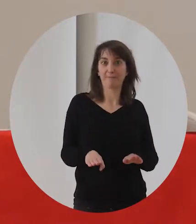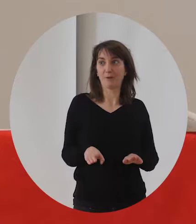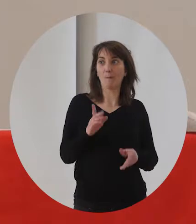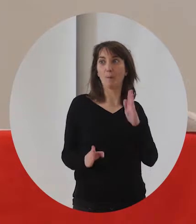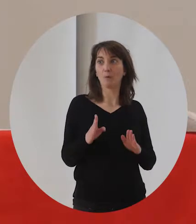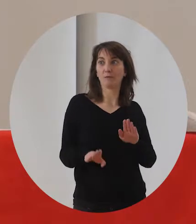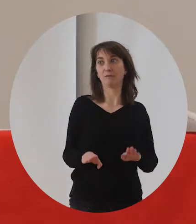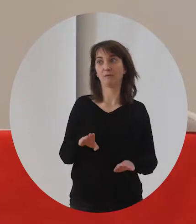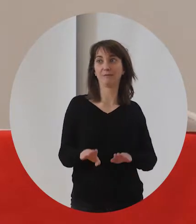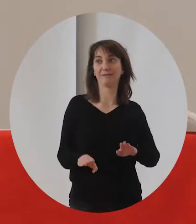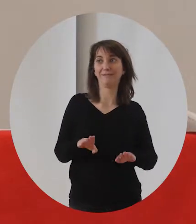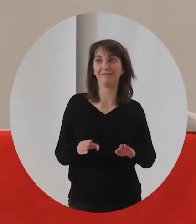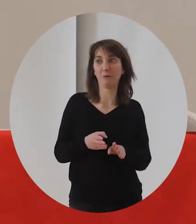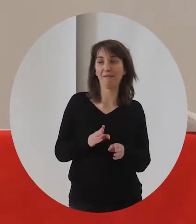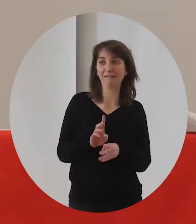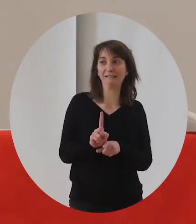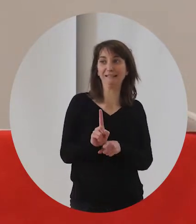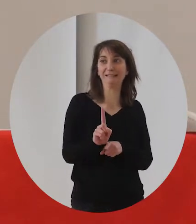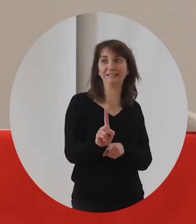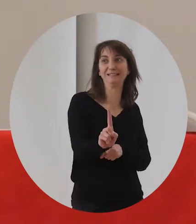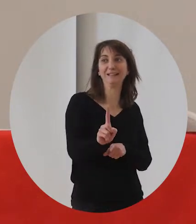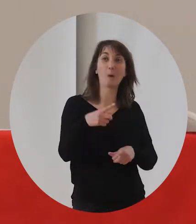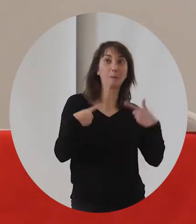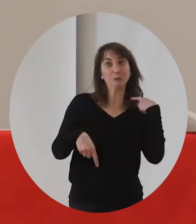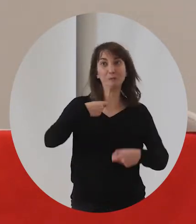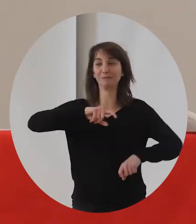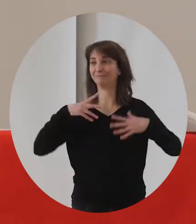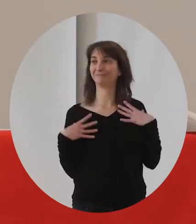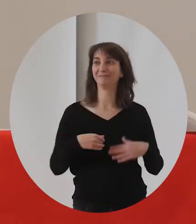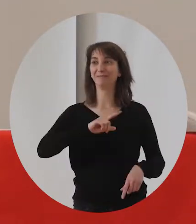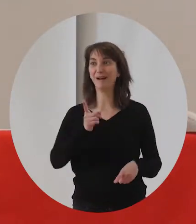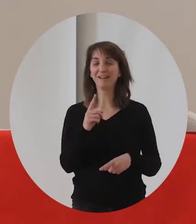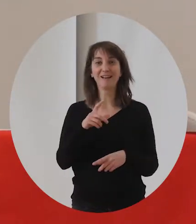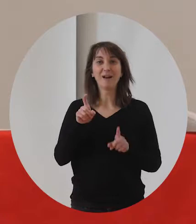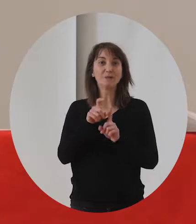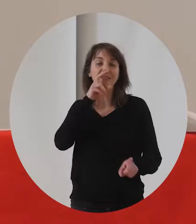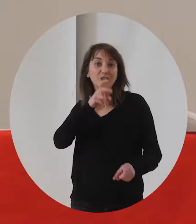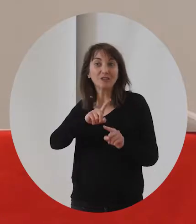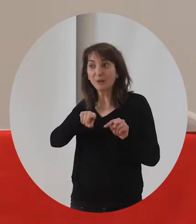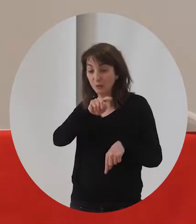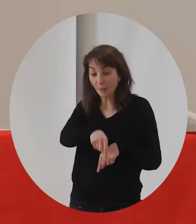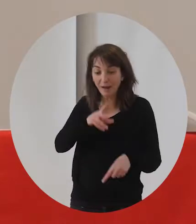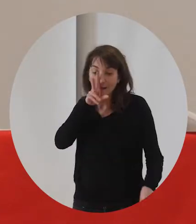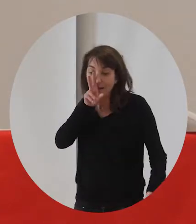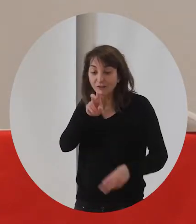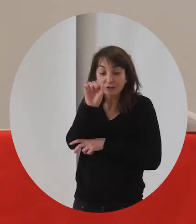un automate, que l'enfant va pas avoir envie de se baisser pour ramasser un